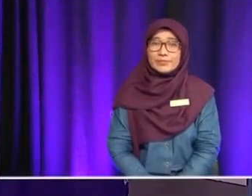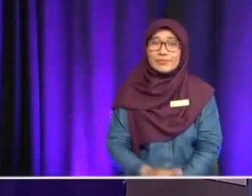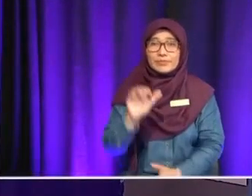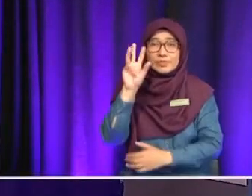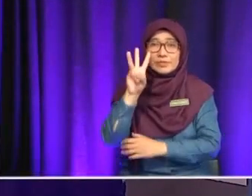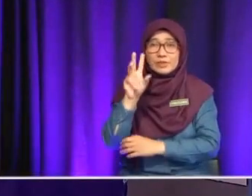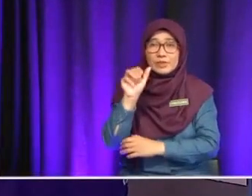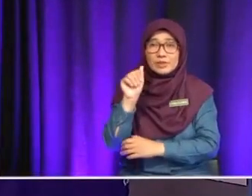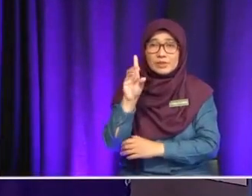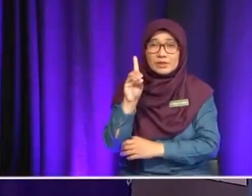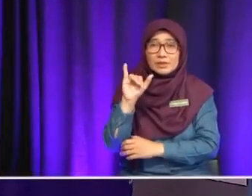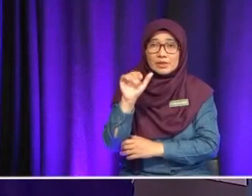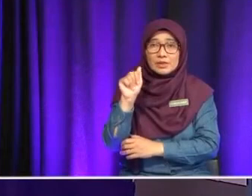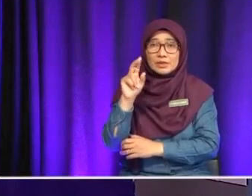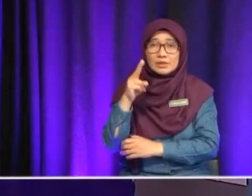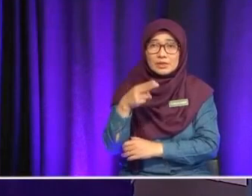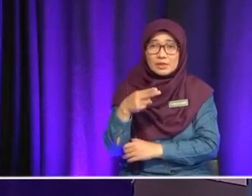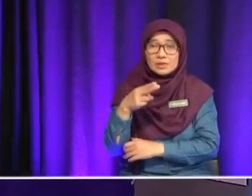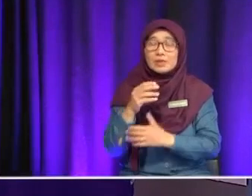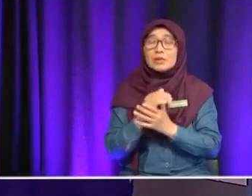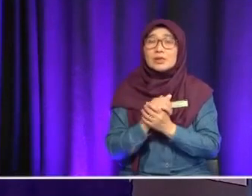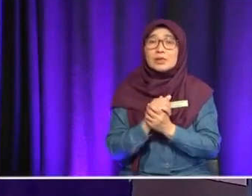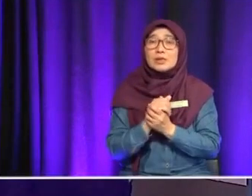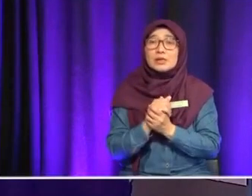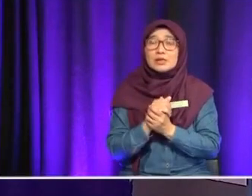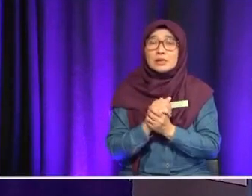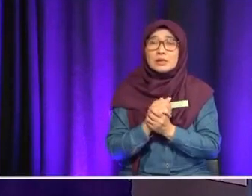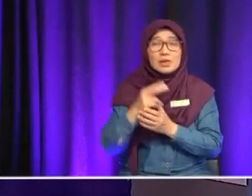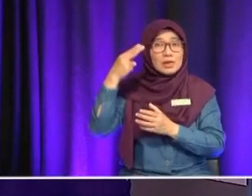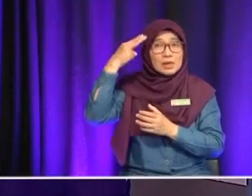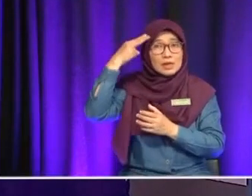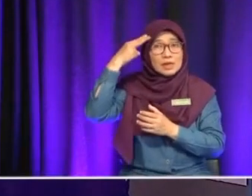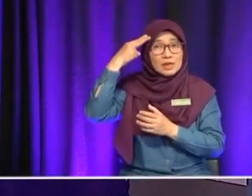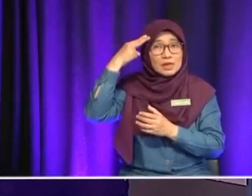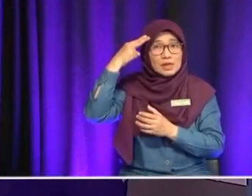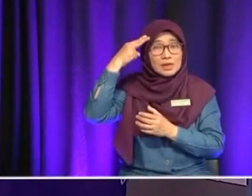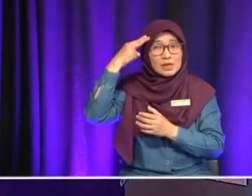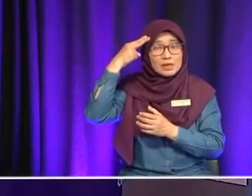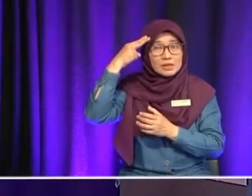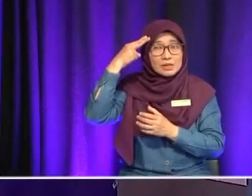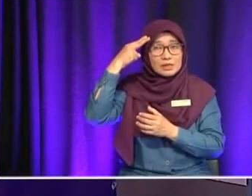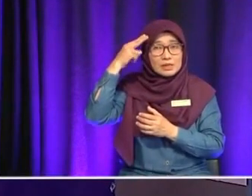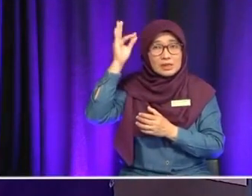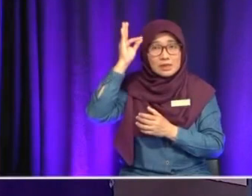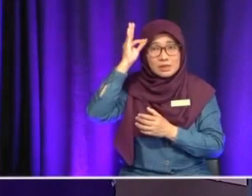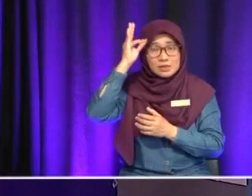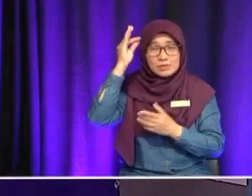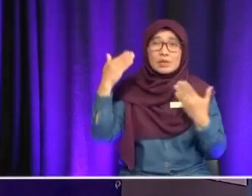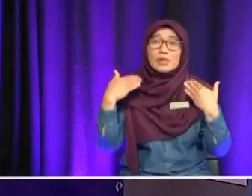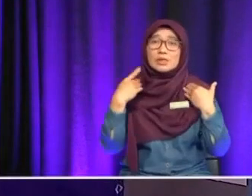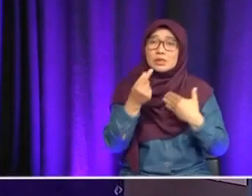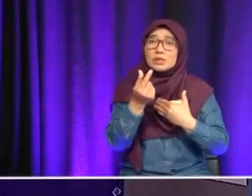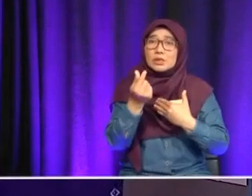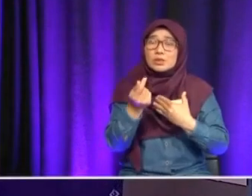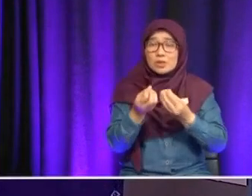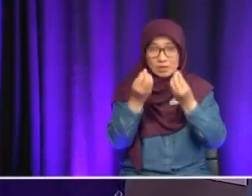ini macam ni. Sifir mudahnya begini. Hafi nak, Hafi ada duit yang banyak. Hafi